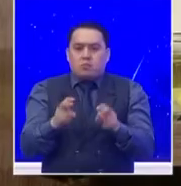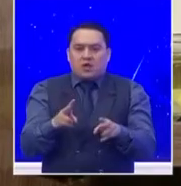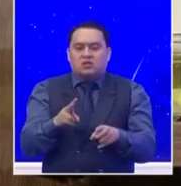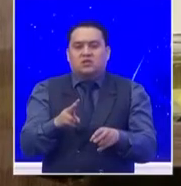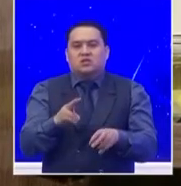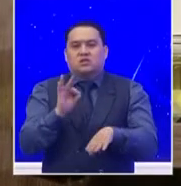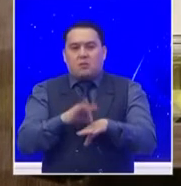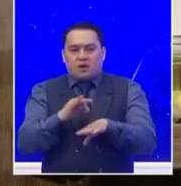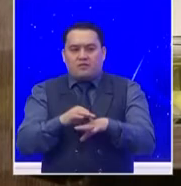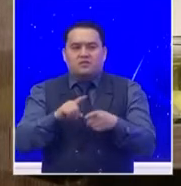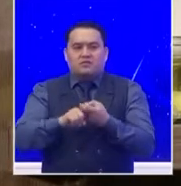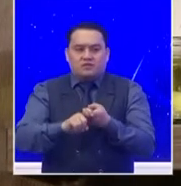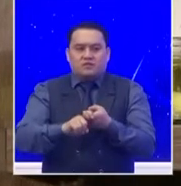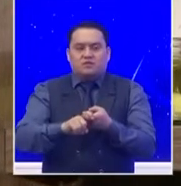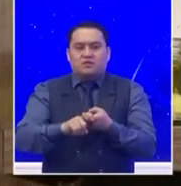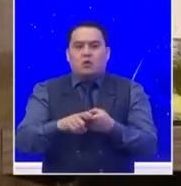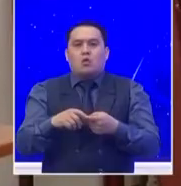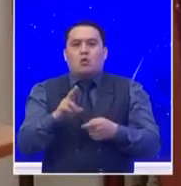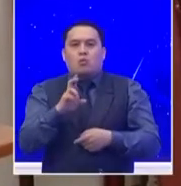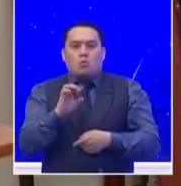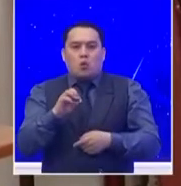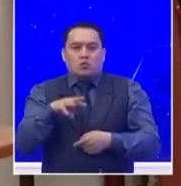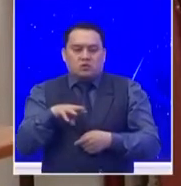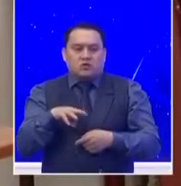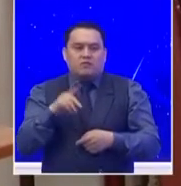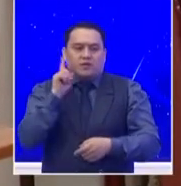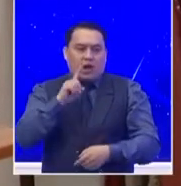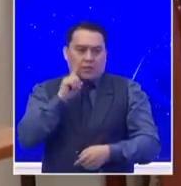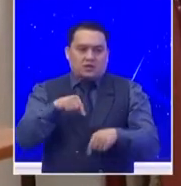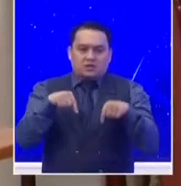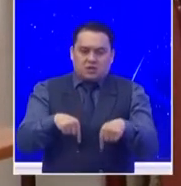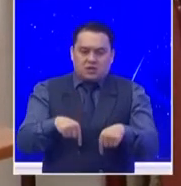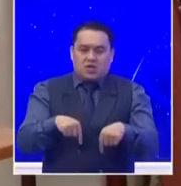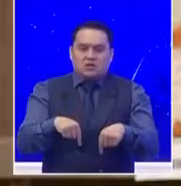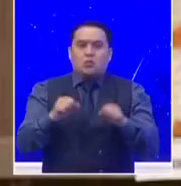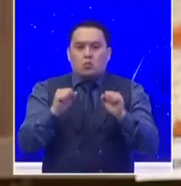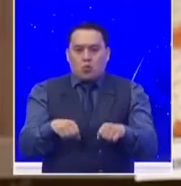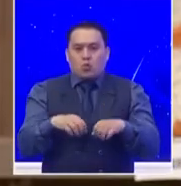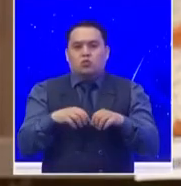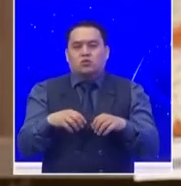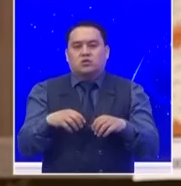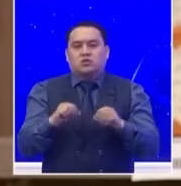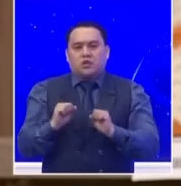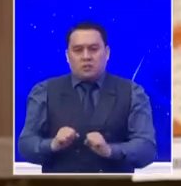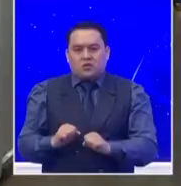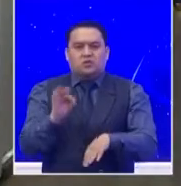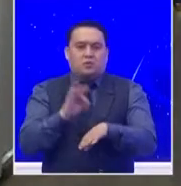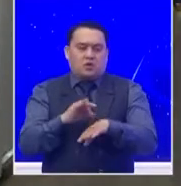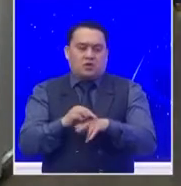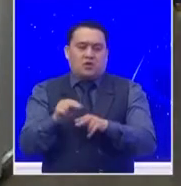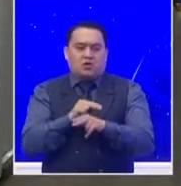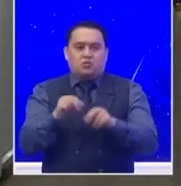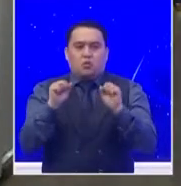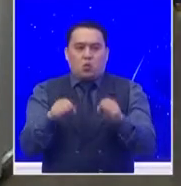вирусов. Благодаря сотрудникам центра бомжи не только получают временный кров и находят своих близких, но и могут уберечься от различных болезней. Не